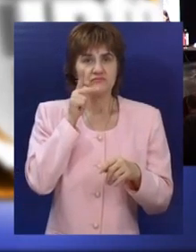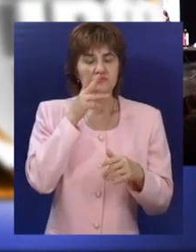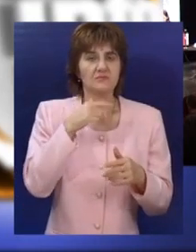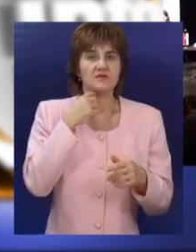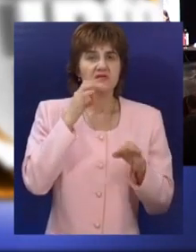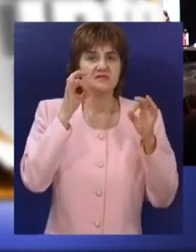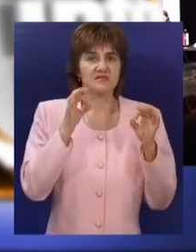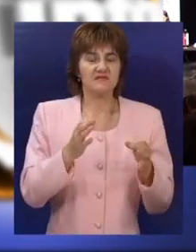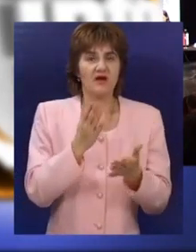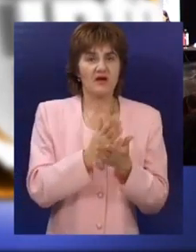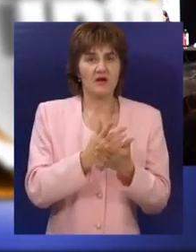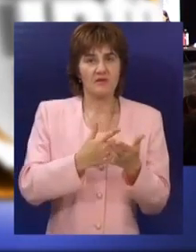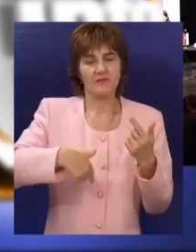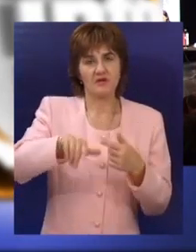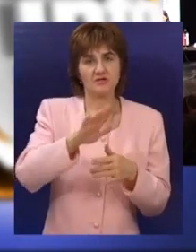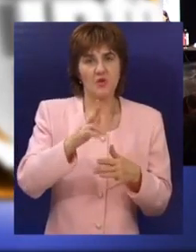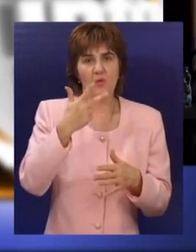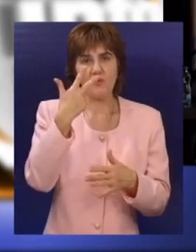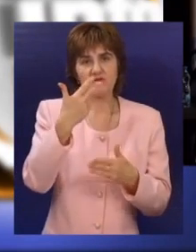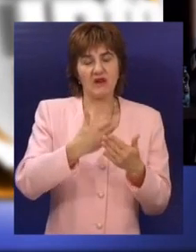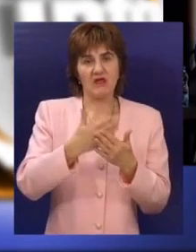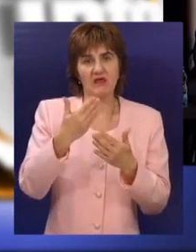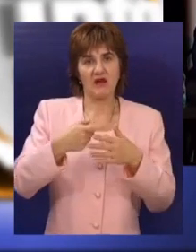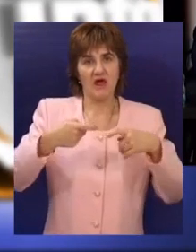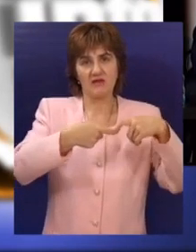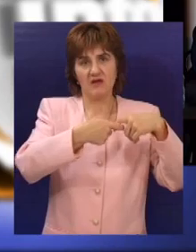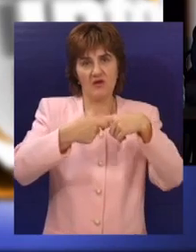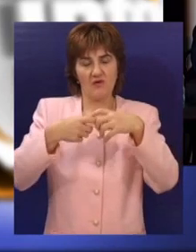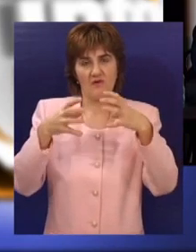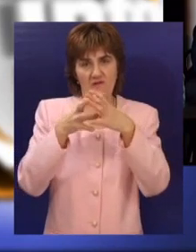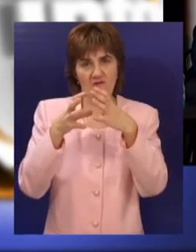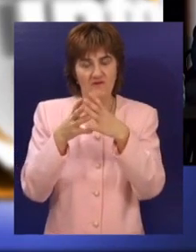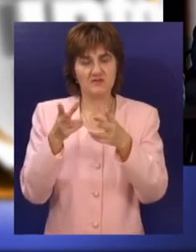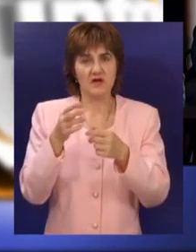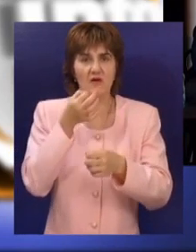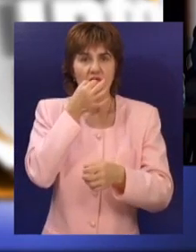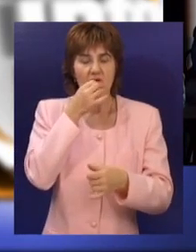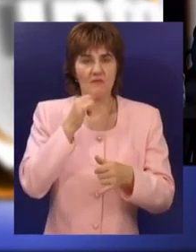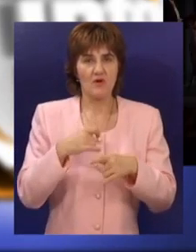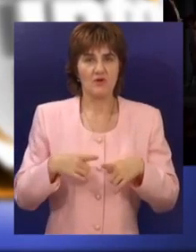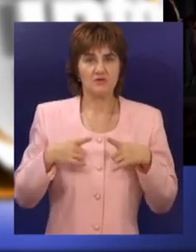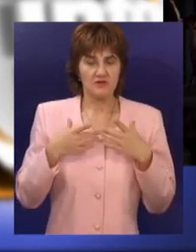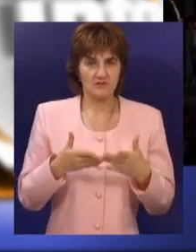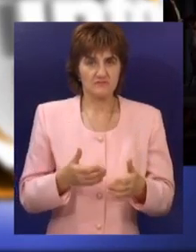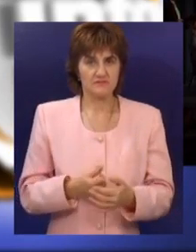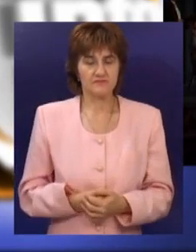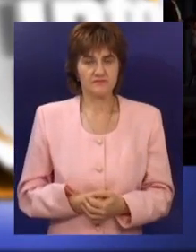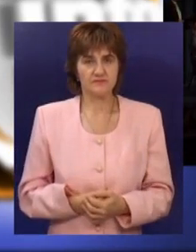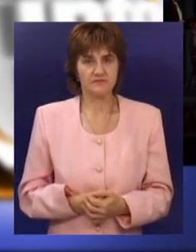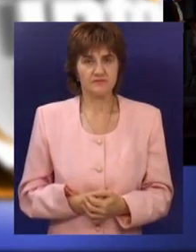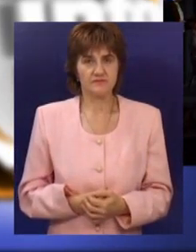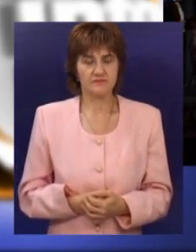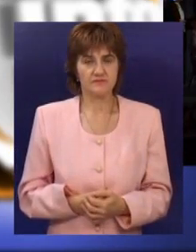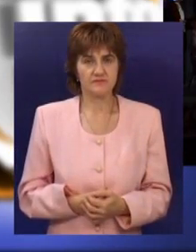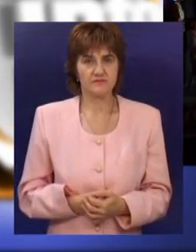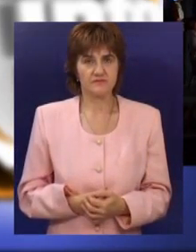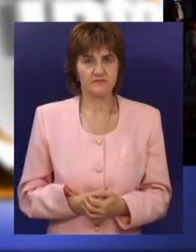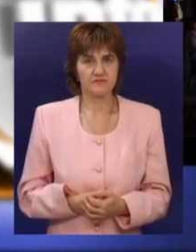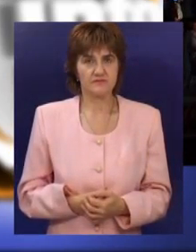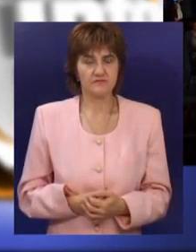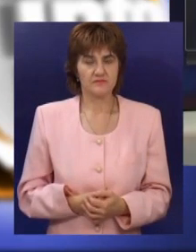kraja godine, a svako će biti sačinjeno od najmanje 3 opštine, odnosno grada, lokalnih kompanija i civilnog društva.